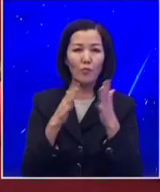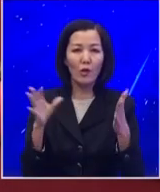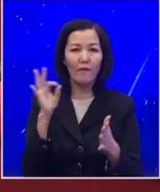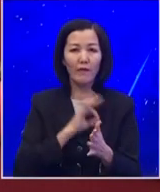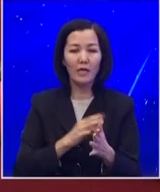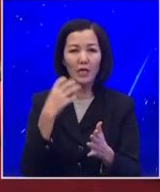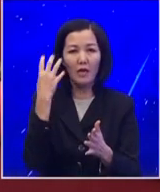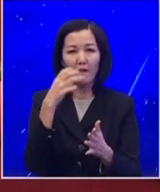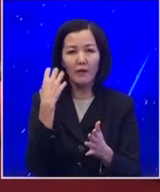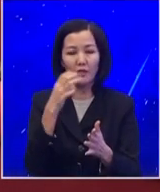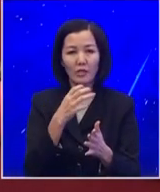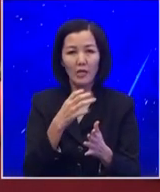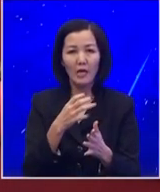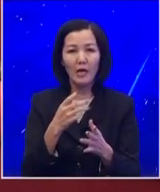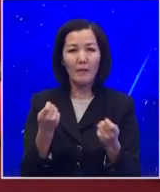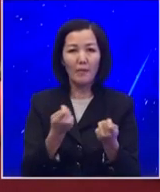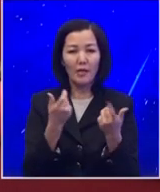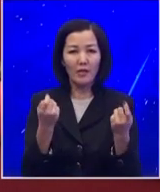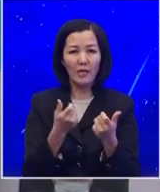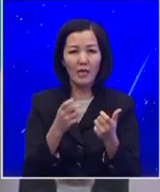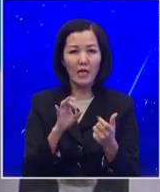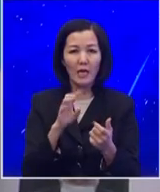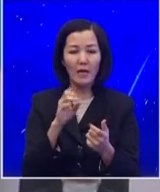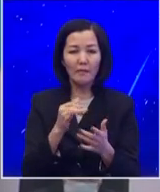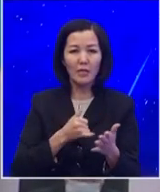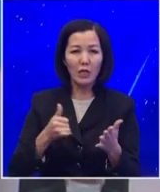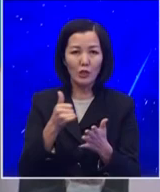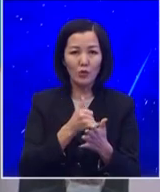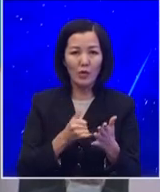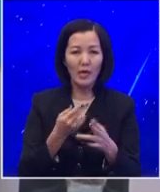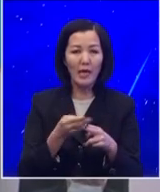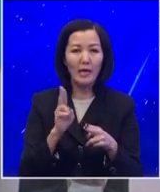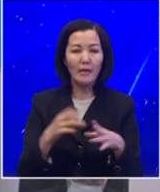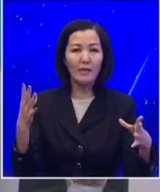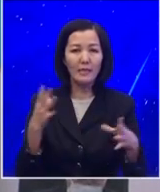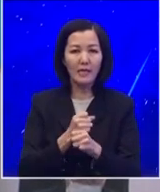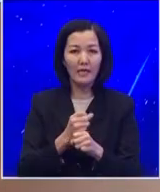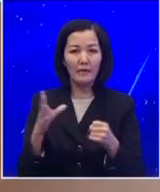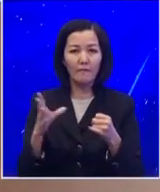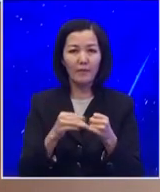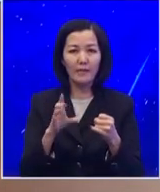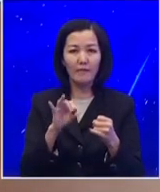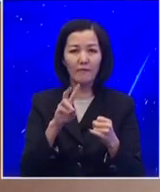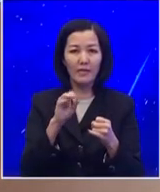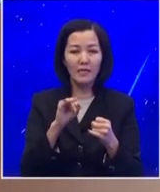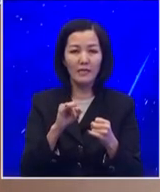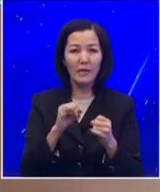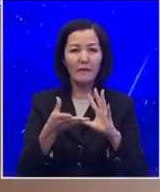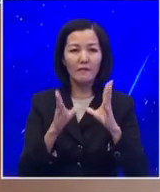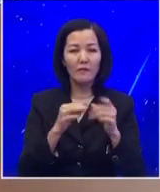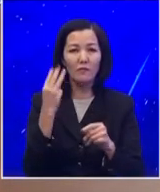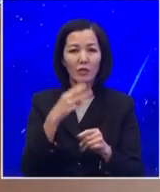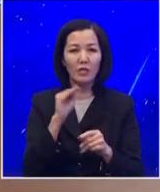более выгодных овощей – плодово-ягодных, рапса и сои. А именно сократить посевы риса почти на 30